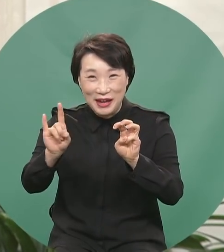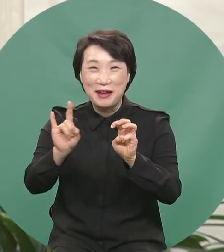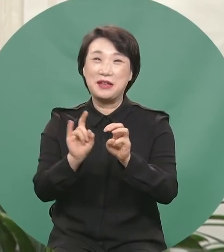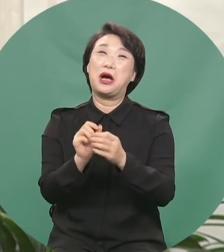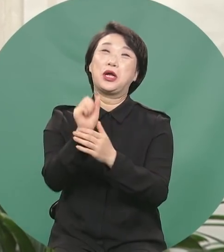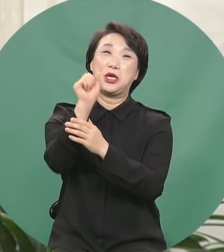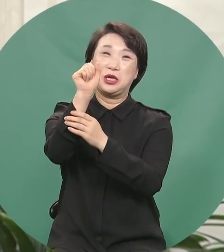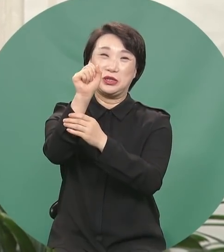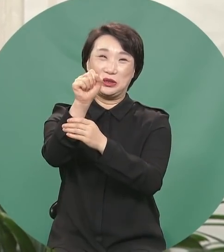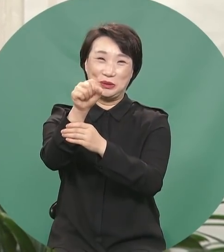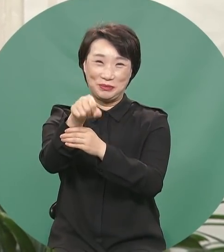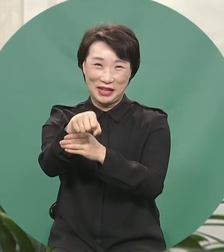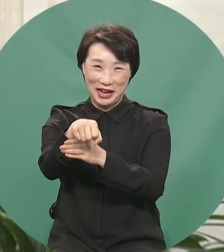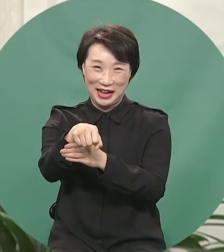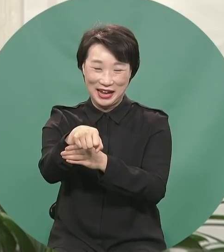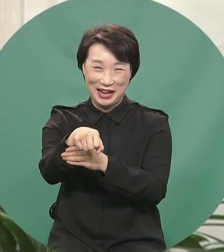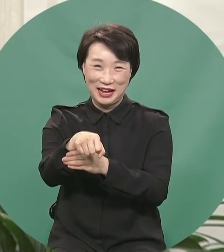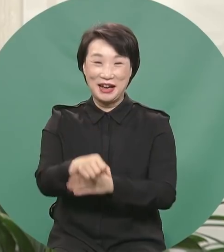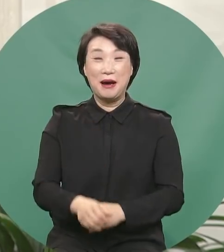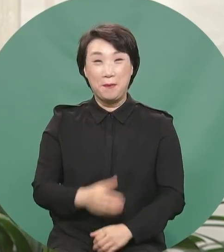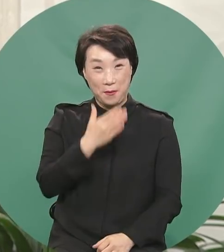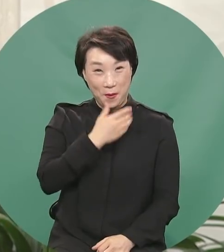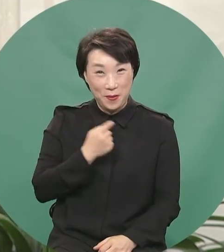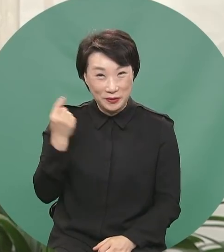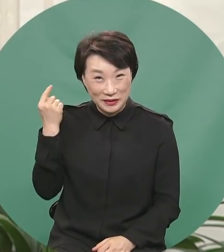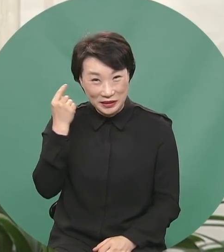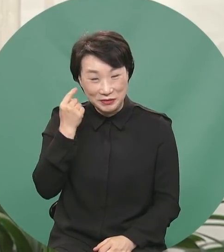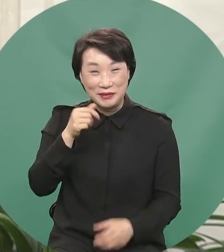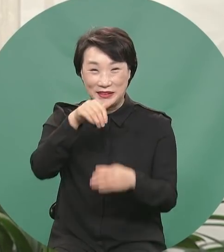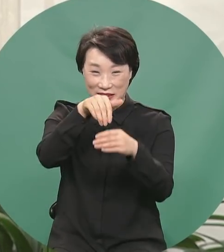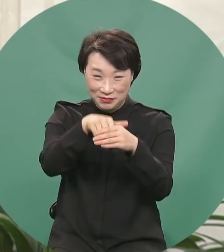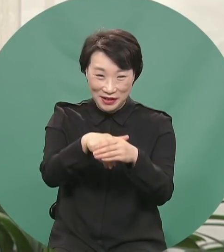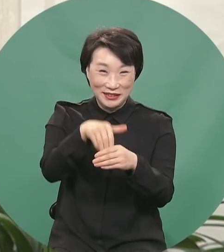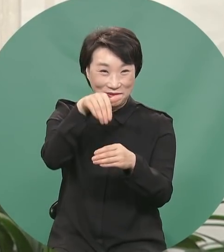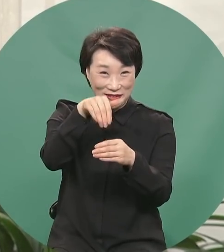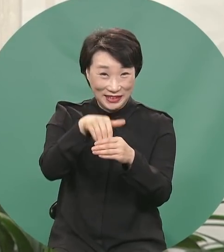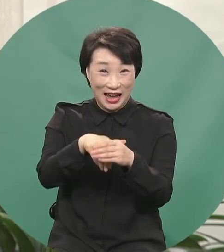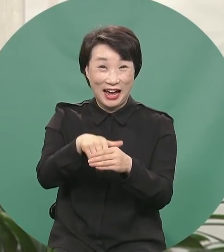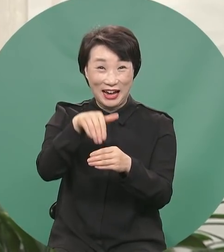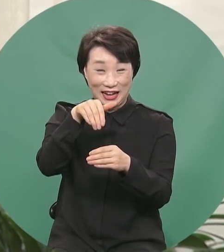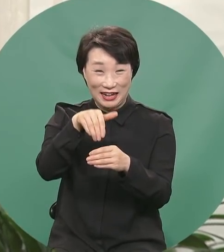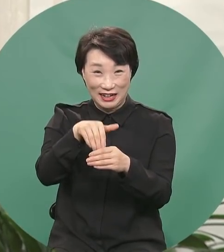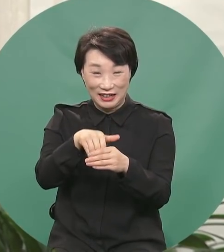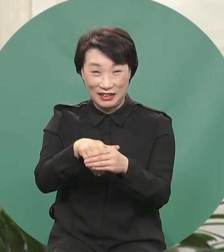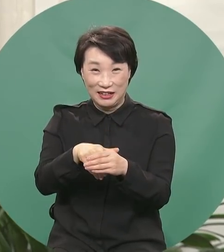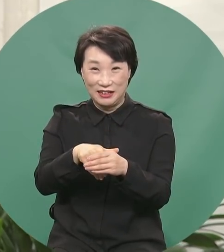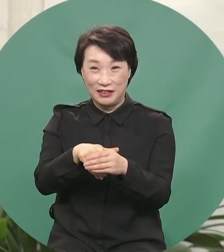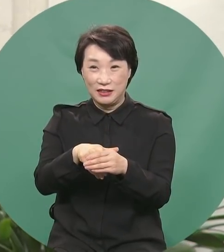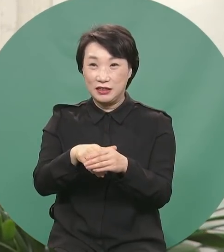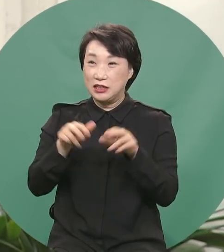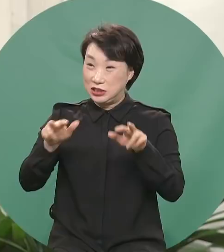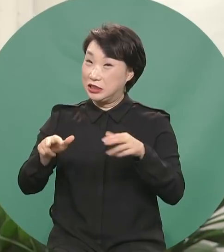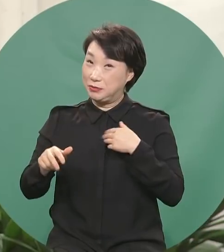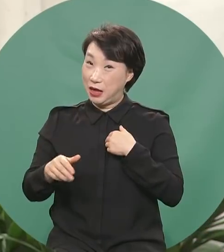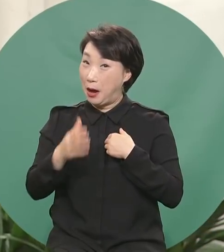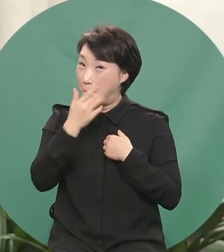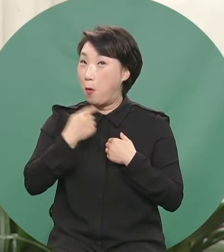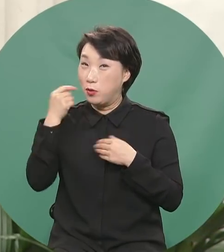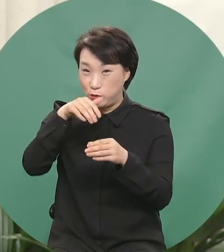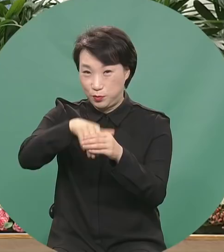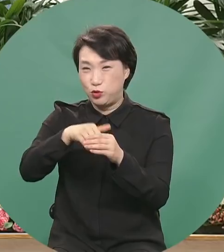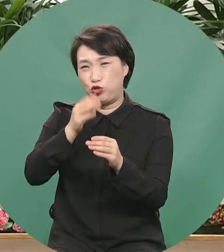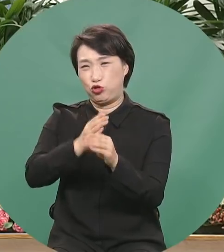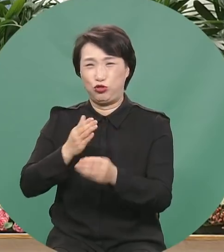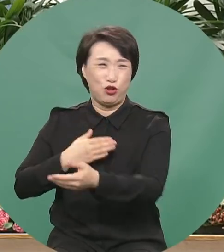30배 열렸습니다. 복음을 심었습니다. 지금 내가 복음을 심고